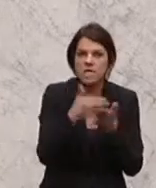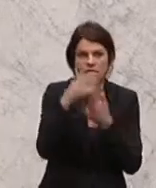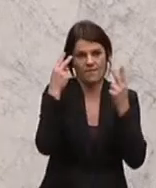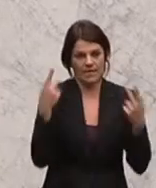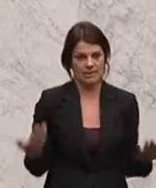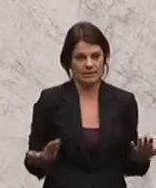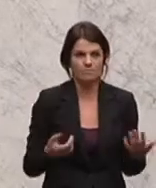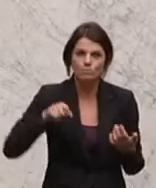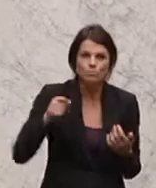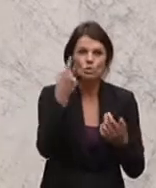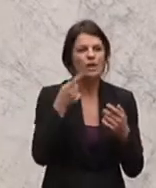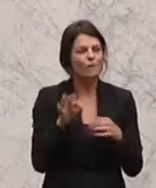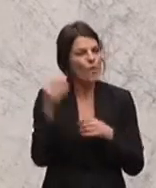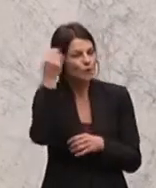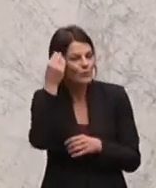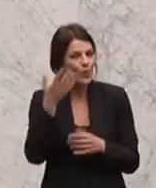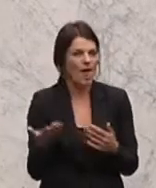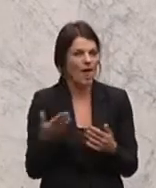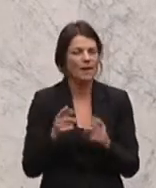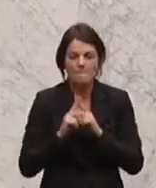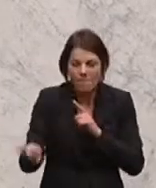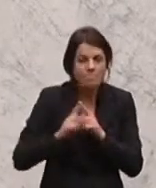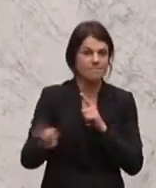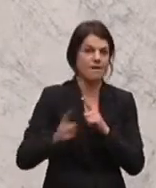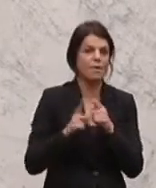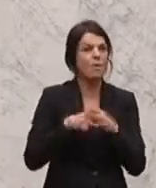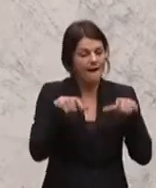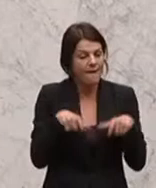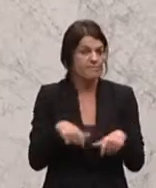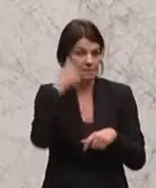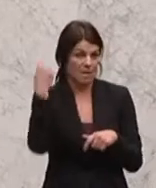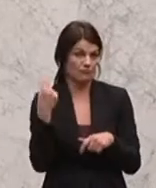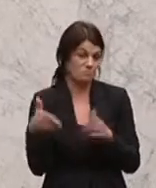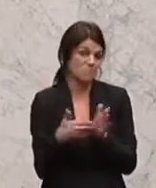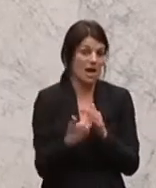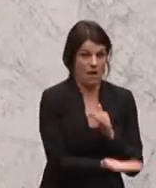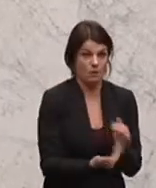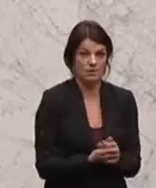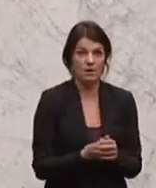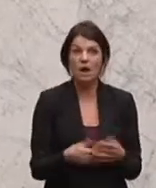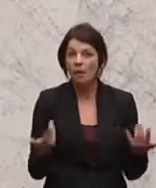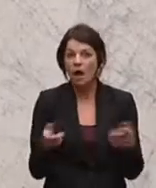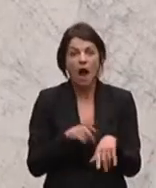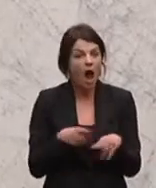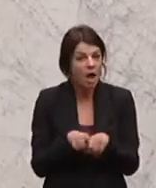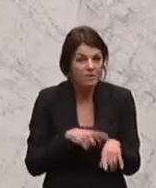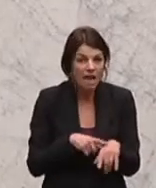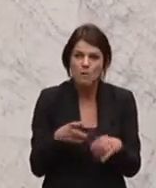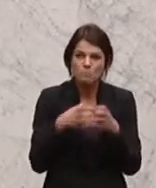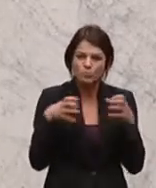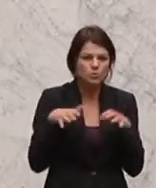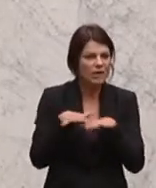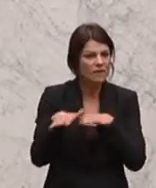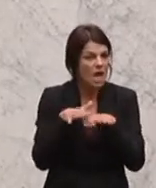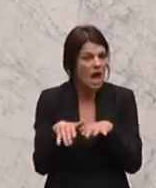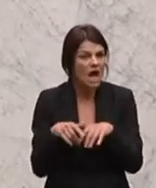wichtig, insbesondere für Schüler, Pendler und ältere Menschen. Gleichzeitig ist im Busverkehr noch Potenzial